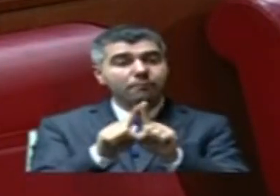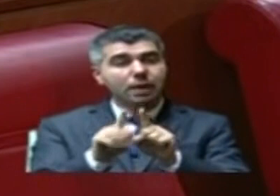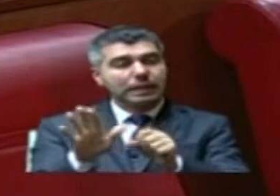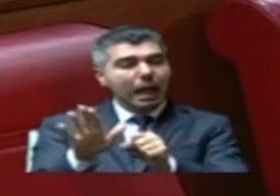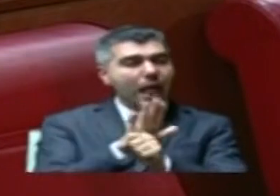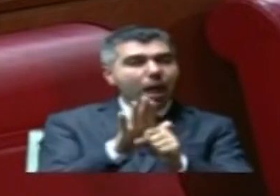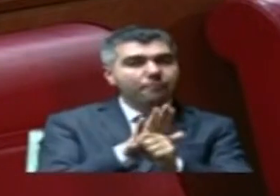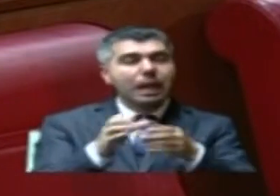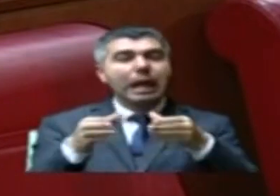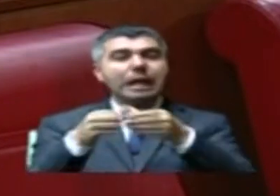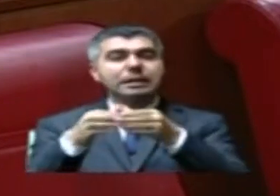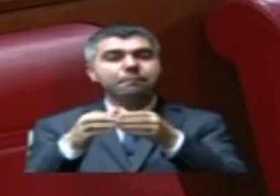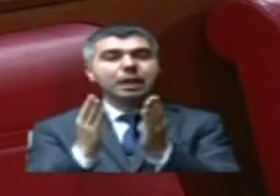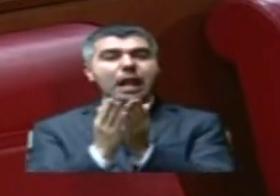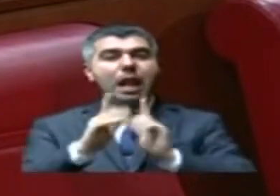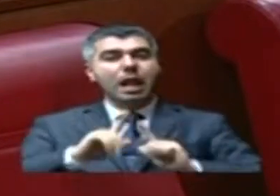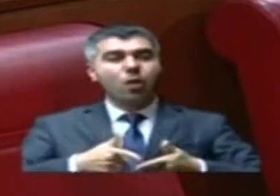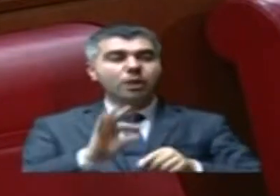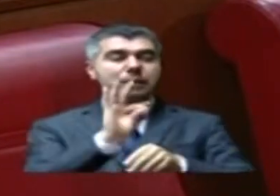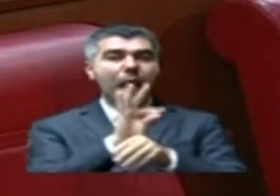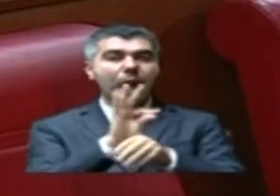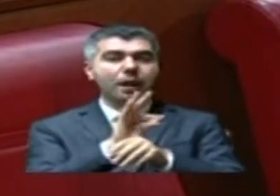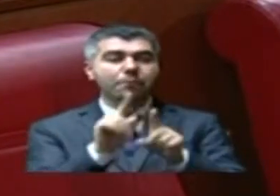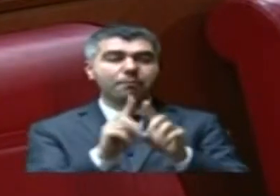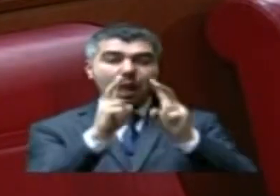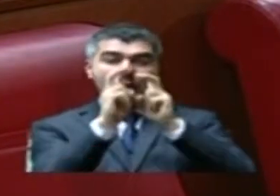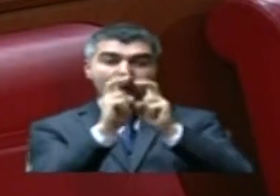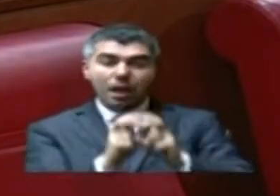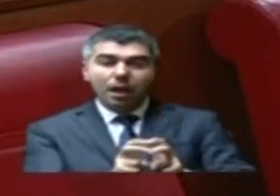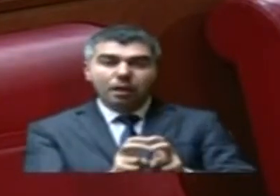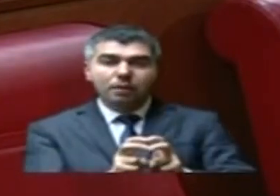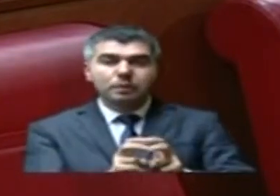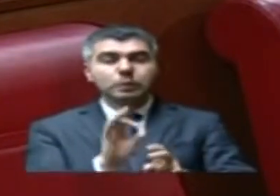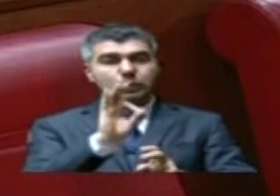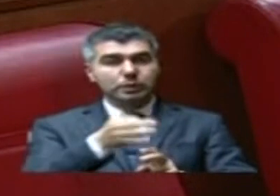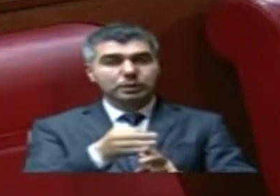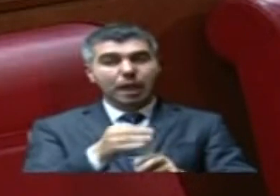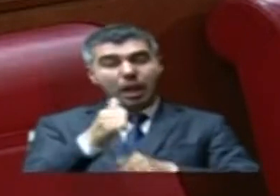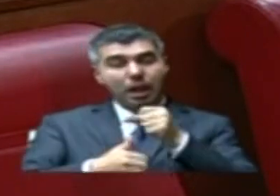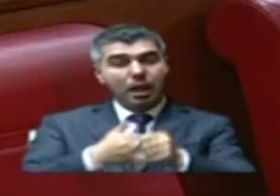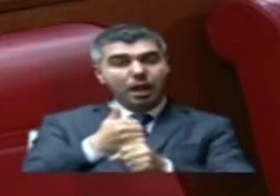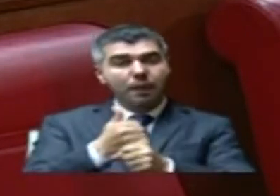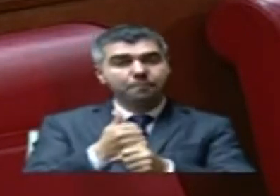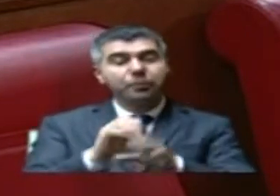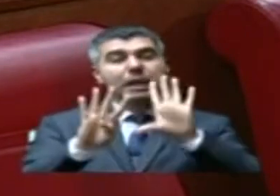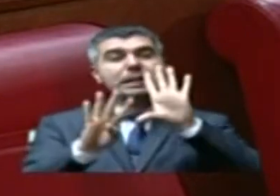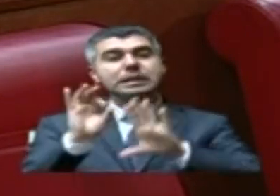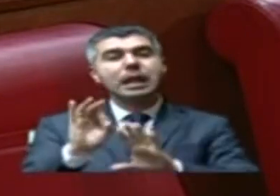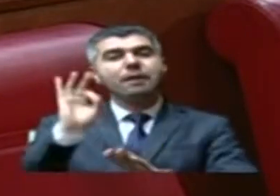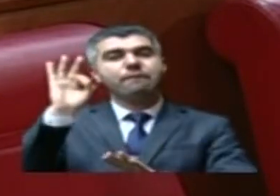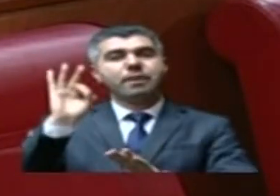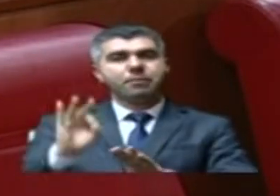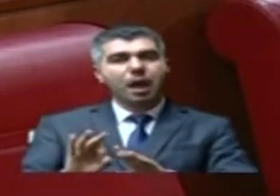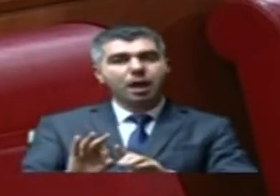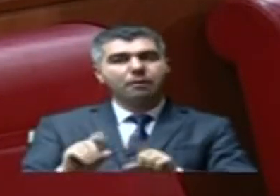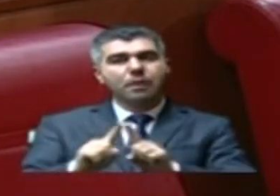في التعليم بحيث تم تقليص النسبة بشكل كبير هذه السنة، زيادة من 90% ما